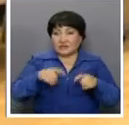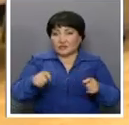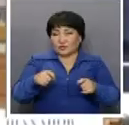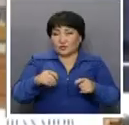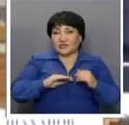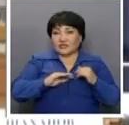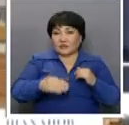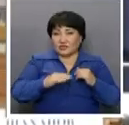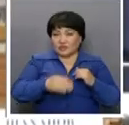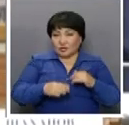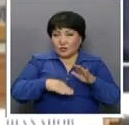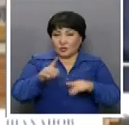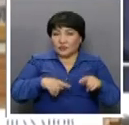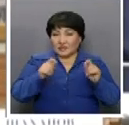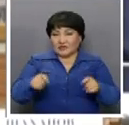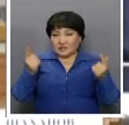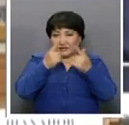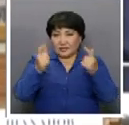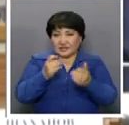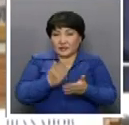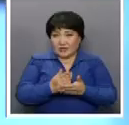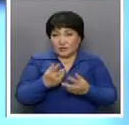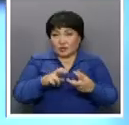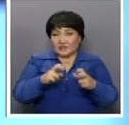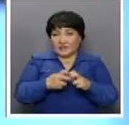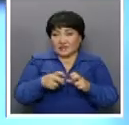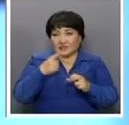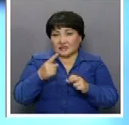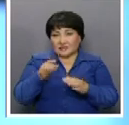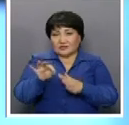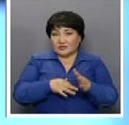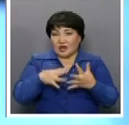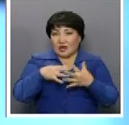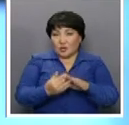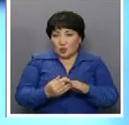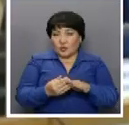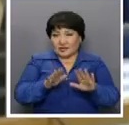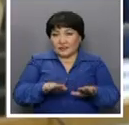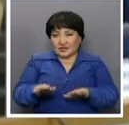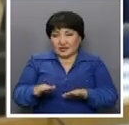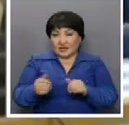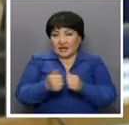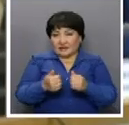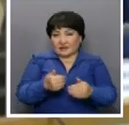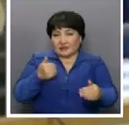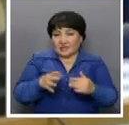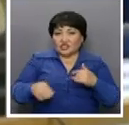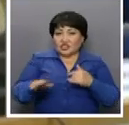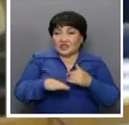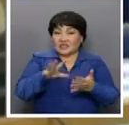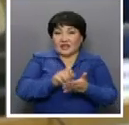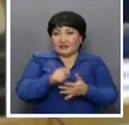туралы деректер бар. Бұл мәселеге келгенде де бір ауыздан ауыл және елді мекендердің аумағындағы жерлер жалға да берілмесін